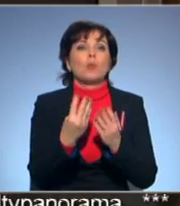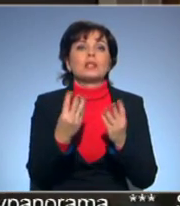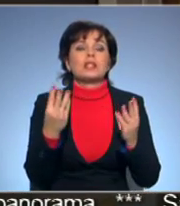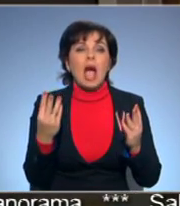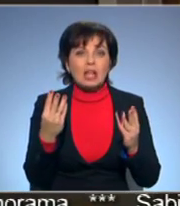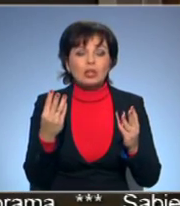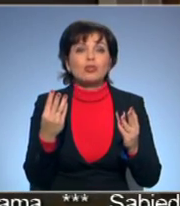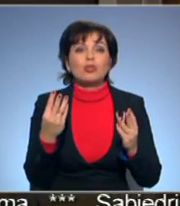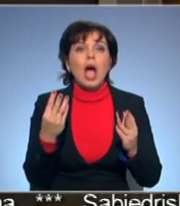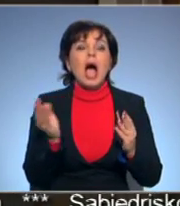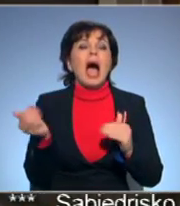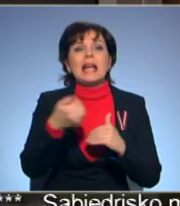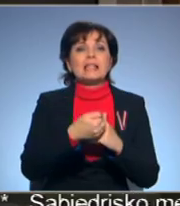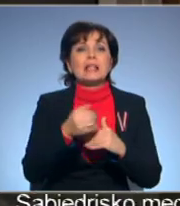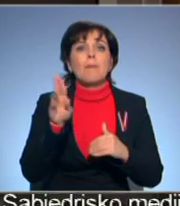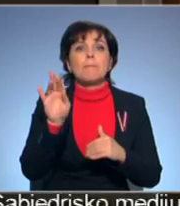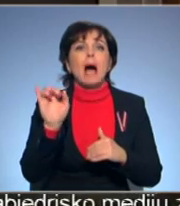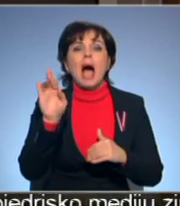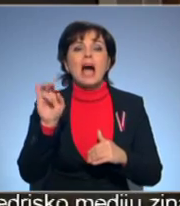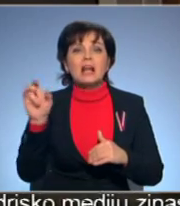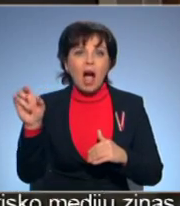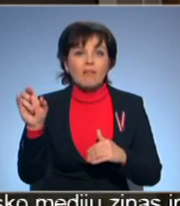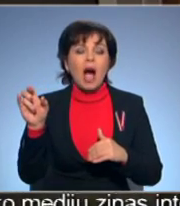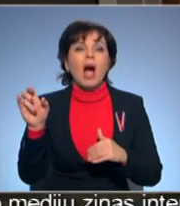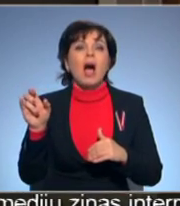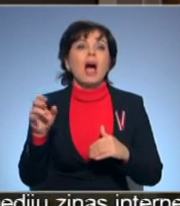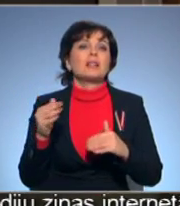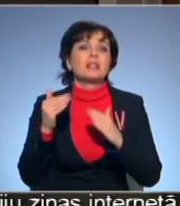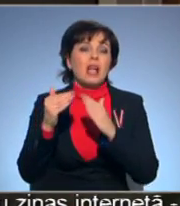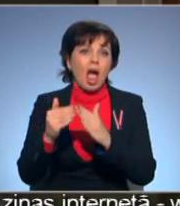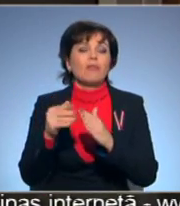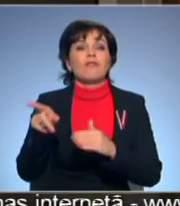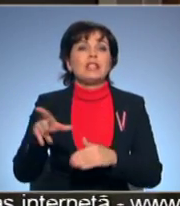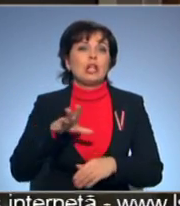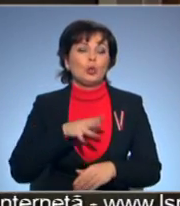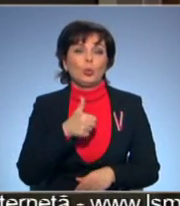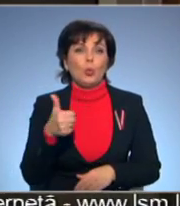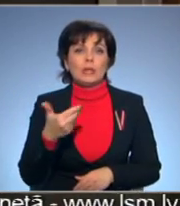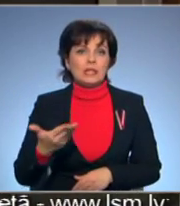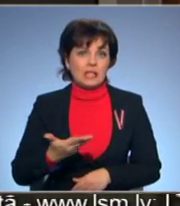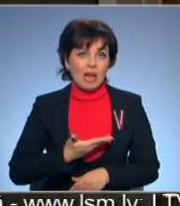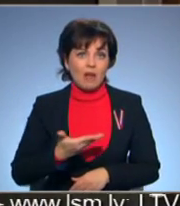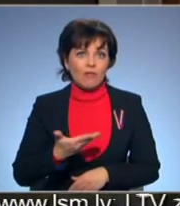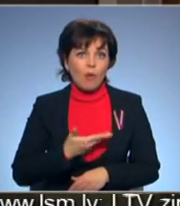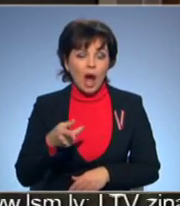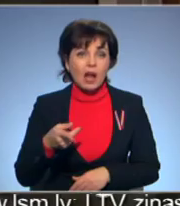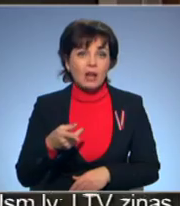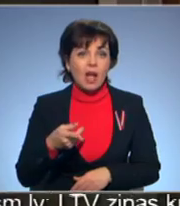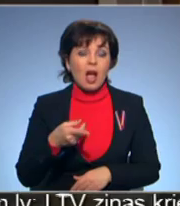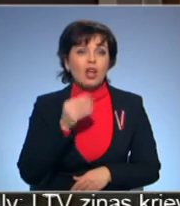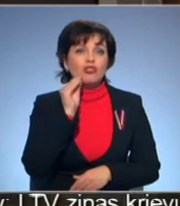ordeņa kavalieris, tur viņam bija iedota jaunsēta, un tur viņi dzīvoja. Un tad viņu čeka